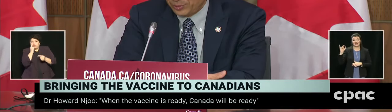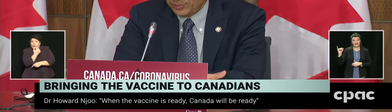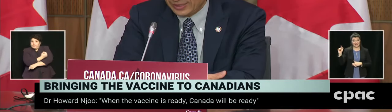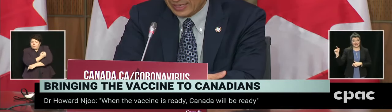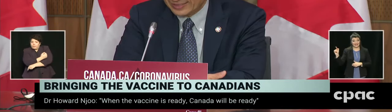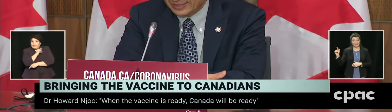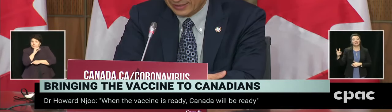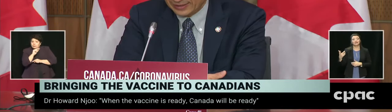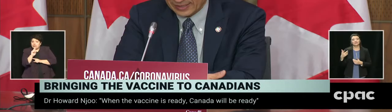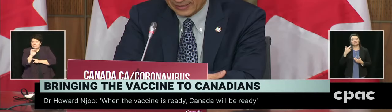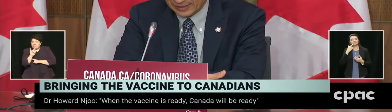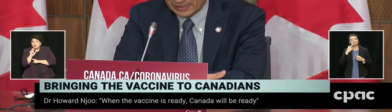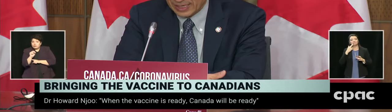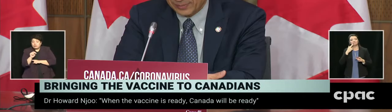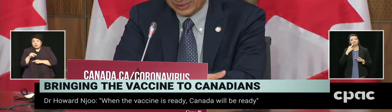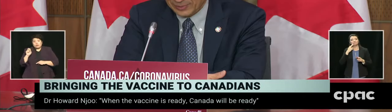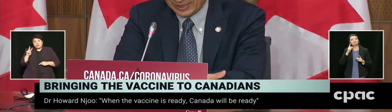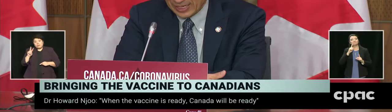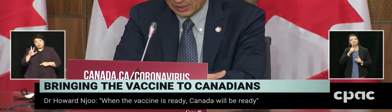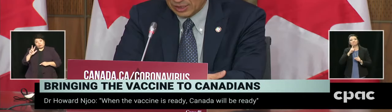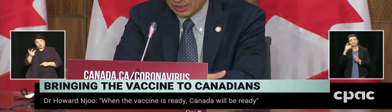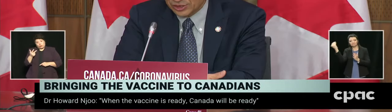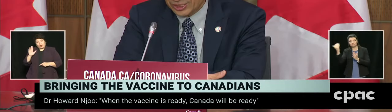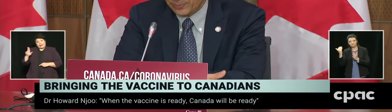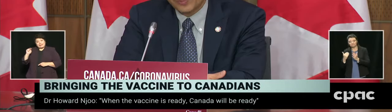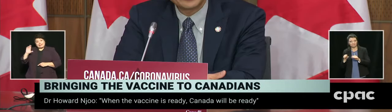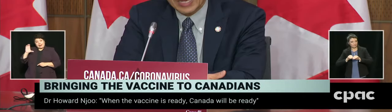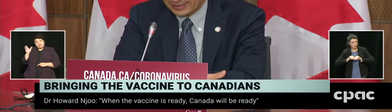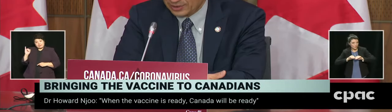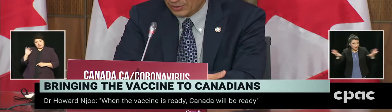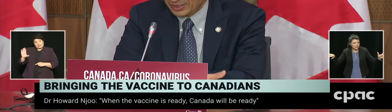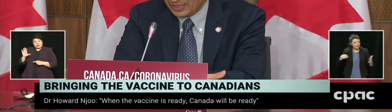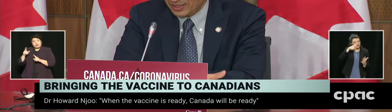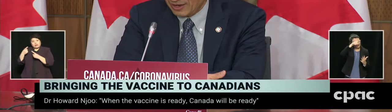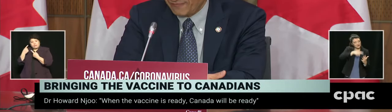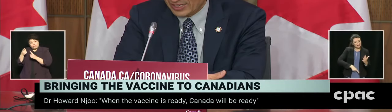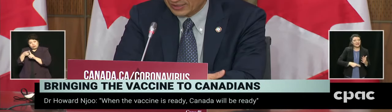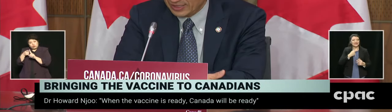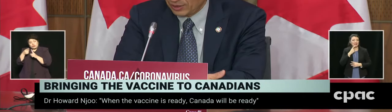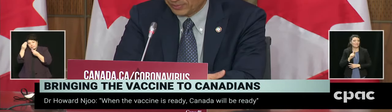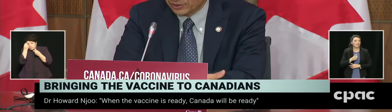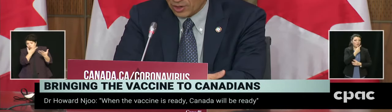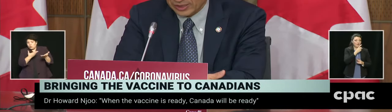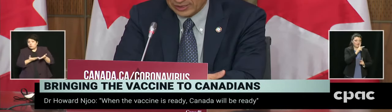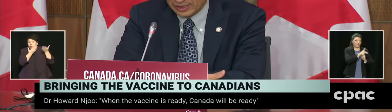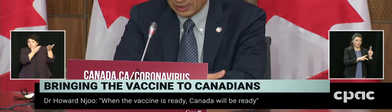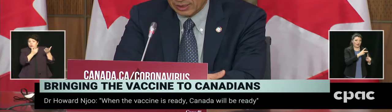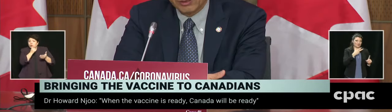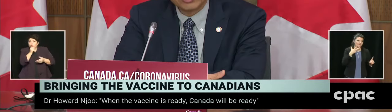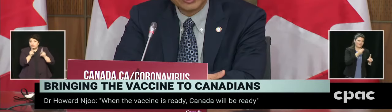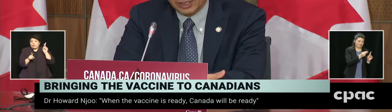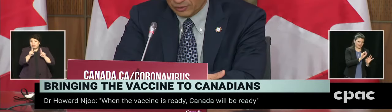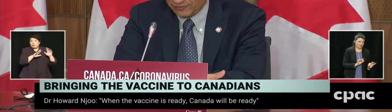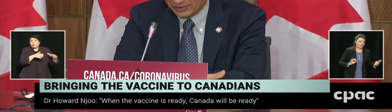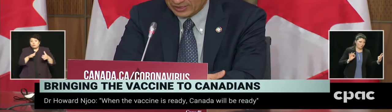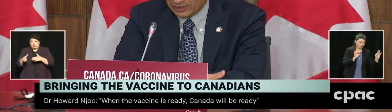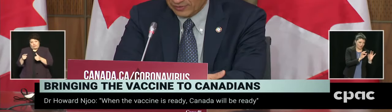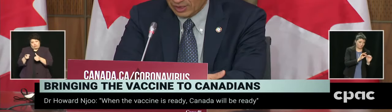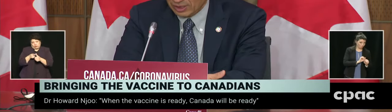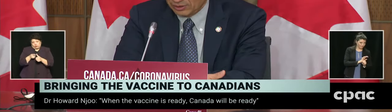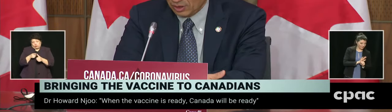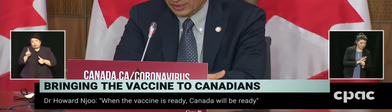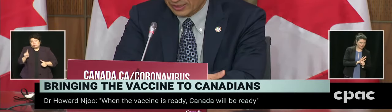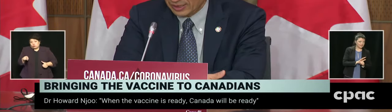a publié ses lignes directrices préliminaires sur les populations clés à vacciner en priorité contre la